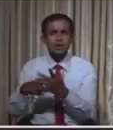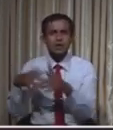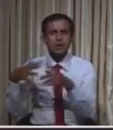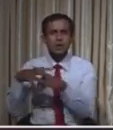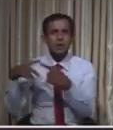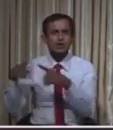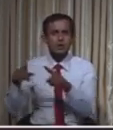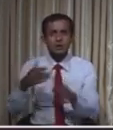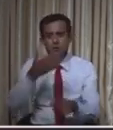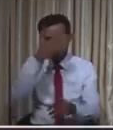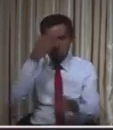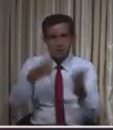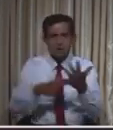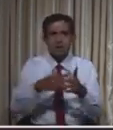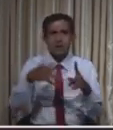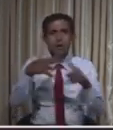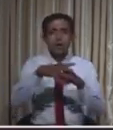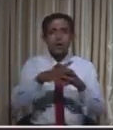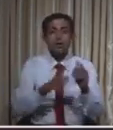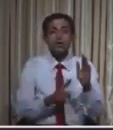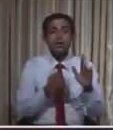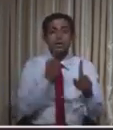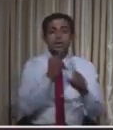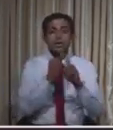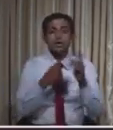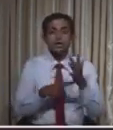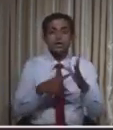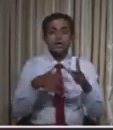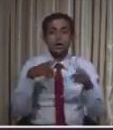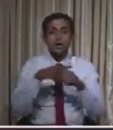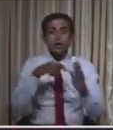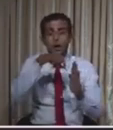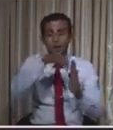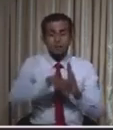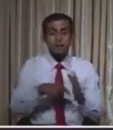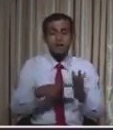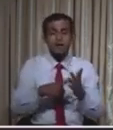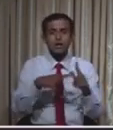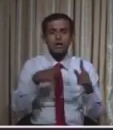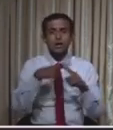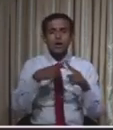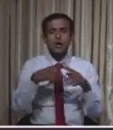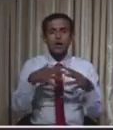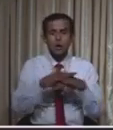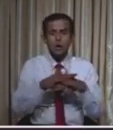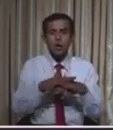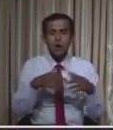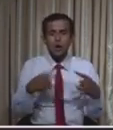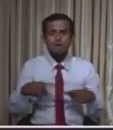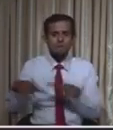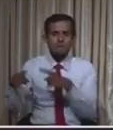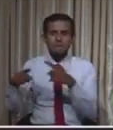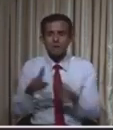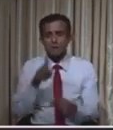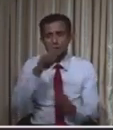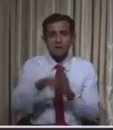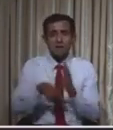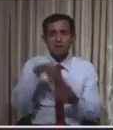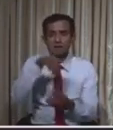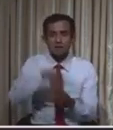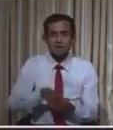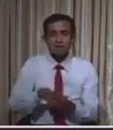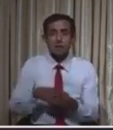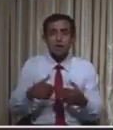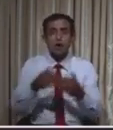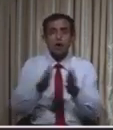අයට බලපාන නීති උඩ රට නීති පහත රට නීති මේ විවිධාකාර නීති තියෙනවා. අපි පිළිගන්නවා එක රටක් තුල